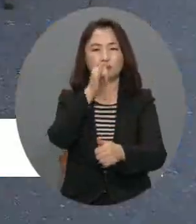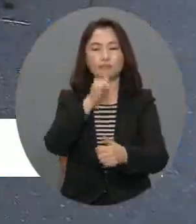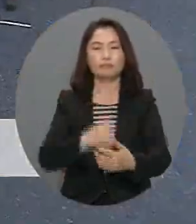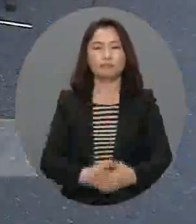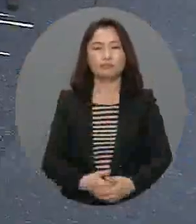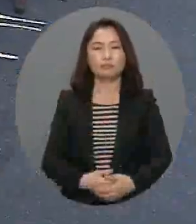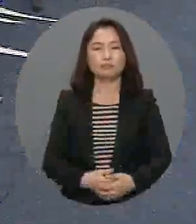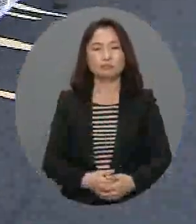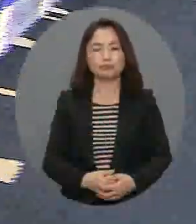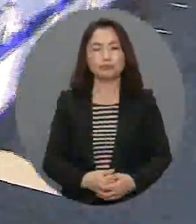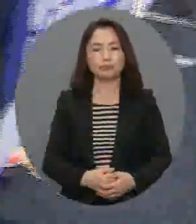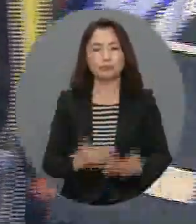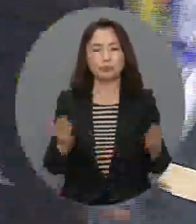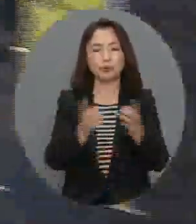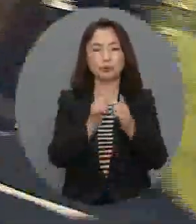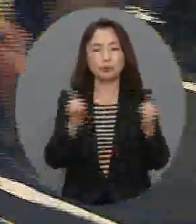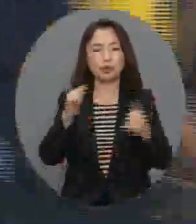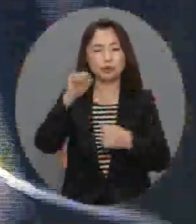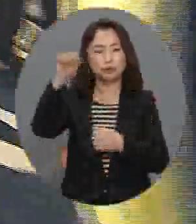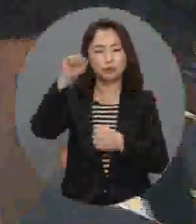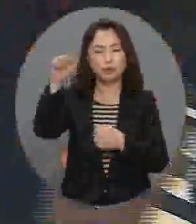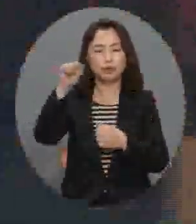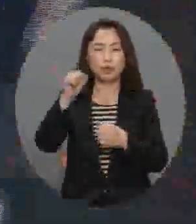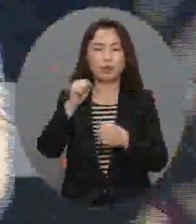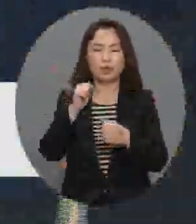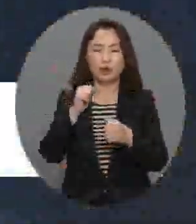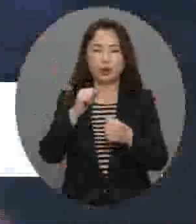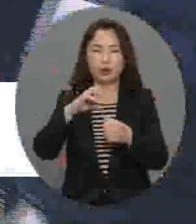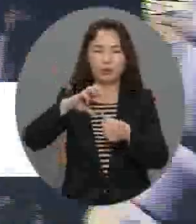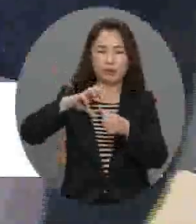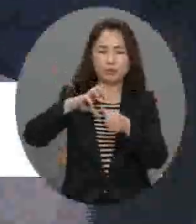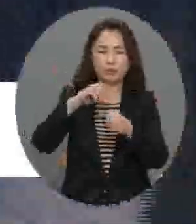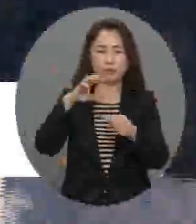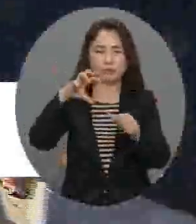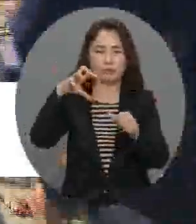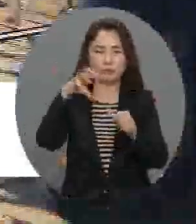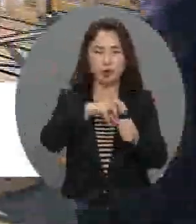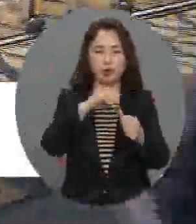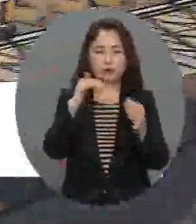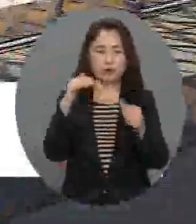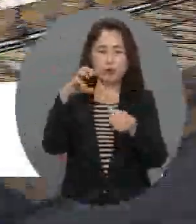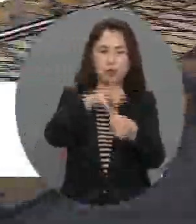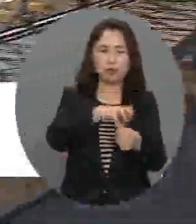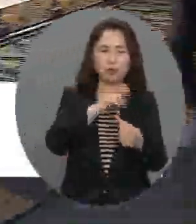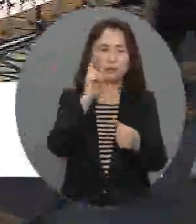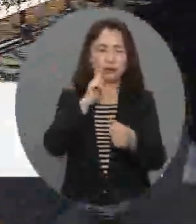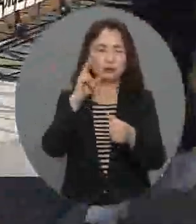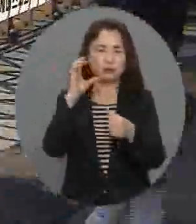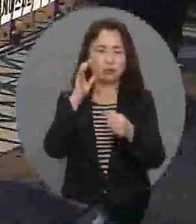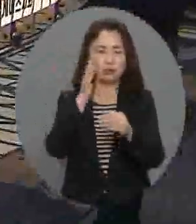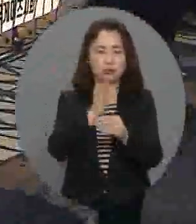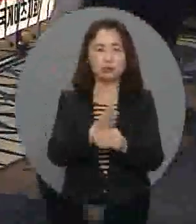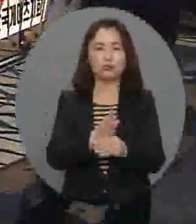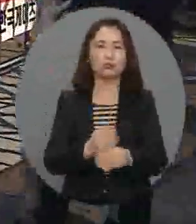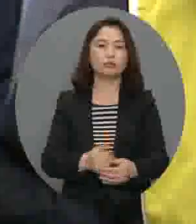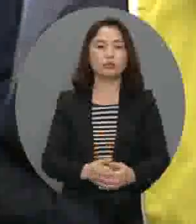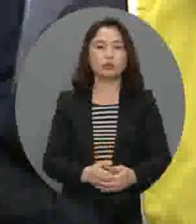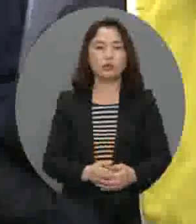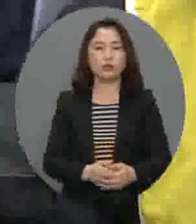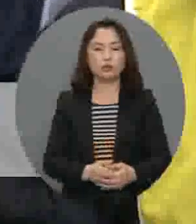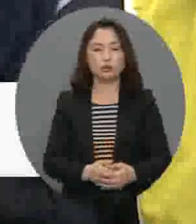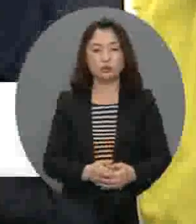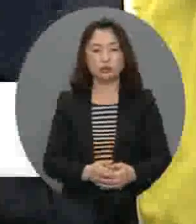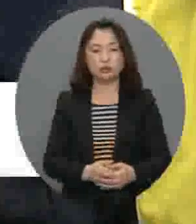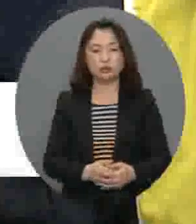있습니다. 노동자들의 투쟁을 꺾기 위한 회사 측의 압박은 갈수록 심해지고 있습니다. 회사 측은